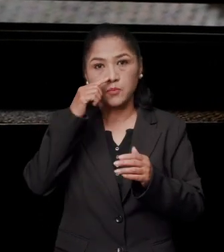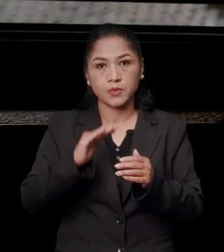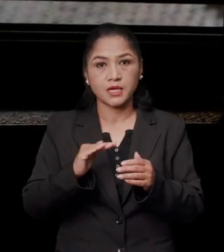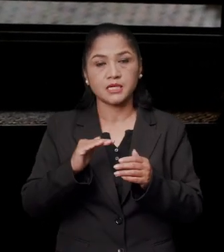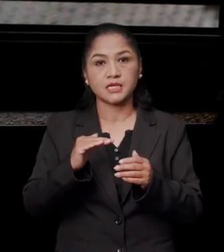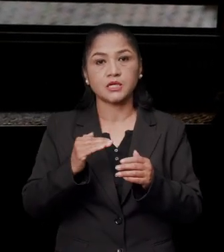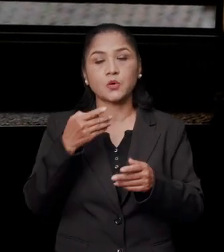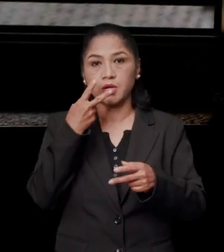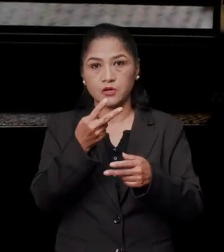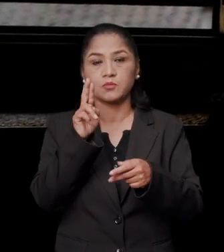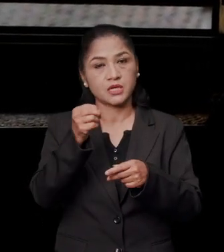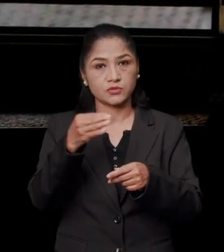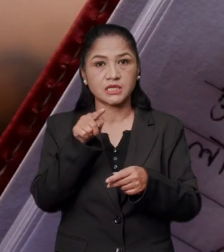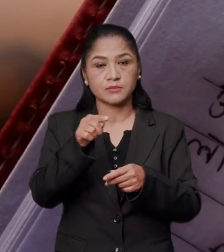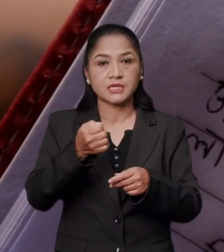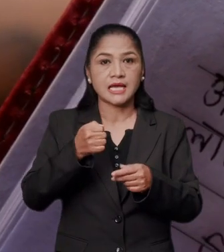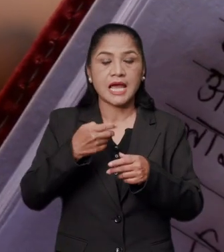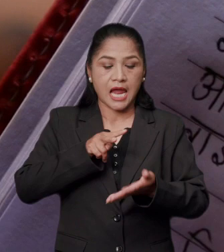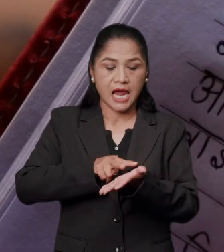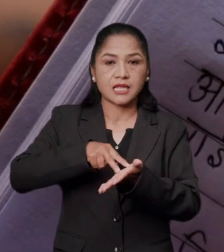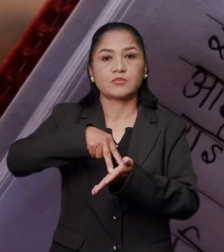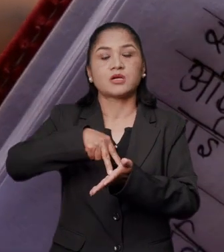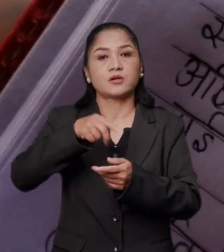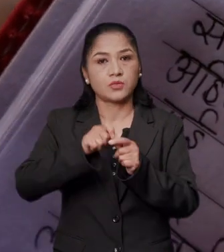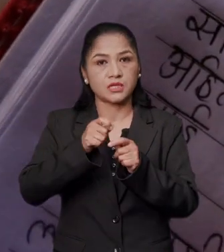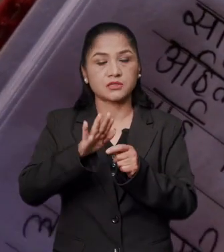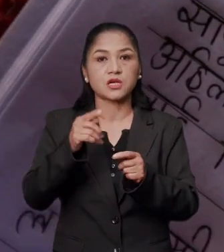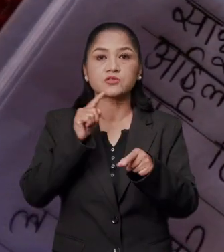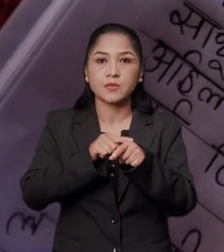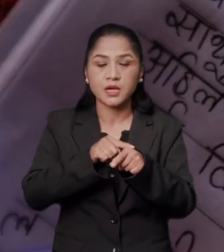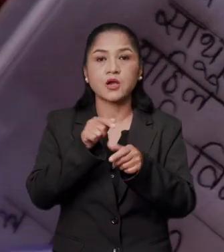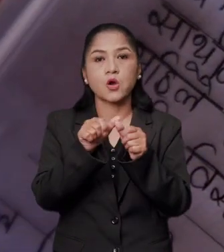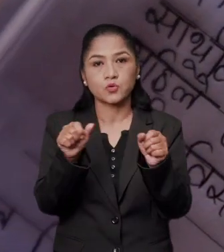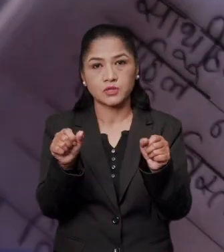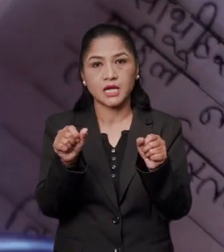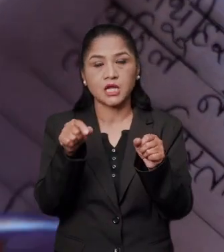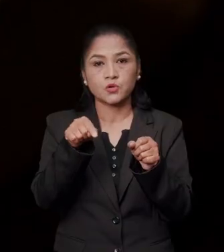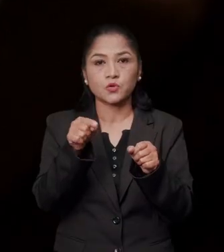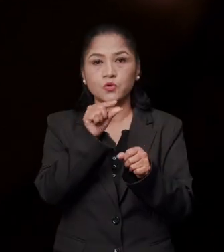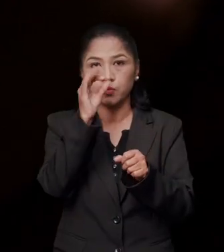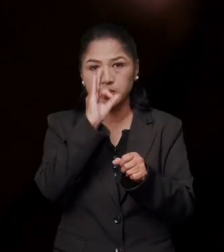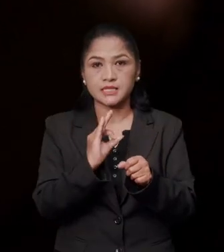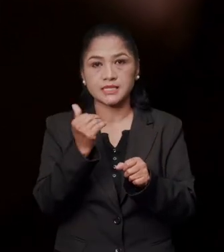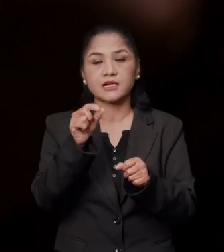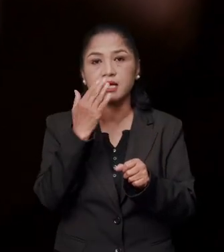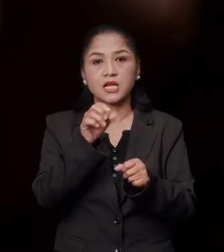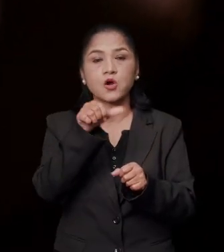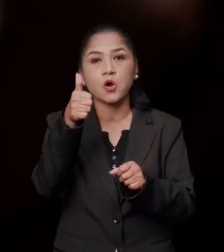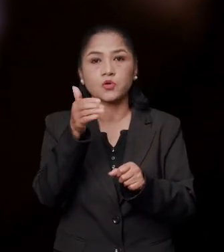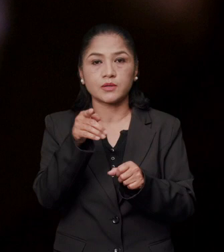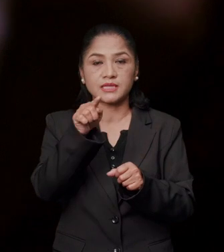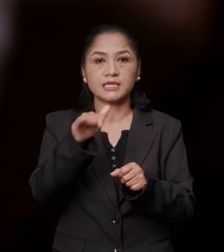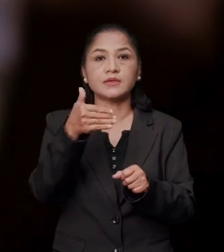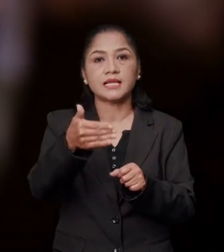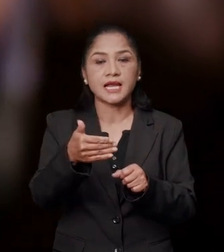र बहिनीको हेरचाह गर्नुपर्नेछ। तिमी आत्मनिर्भर बन्दैछौ र समयक्रमसँगै यो विशेषताका कारण